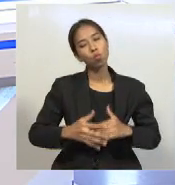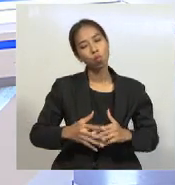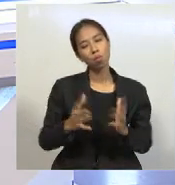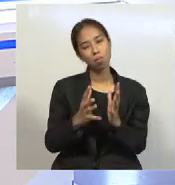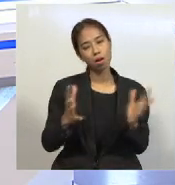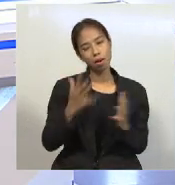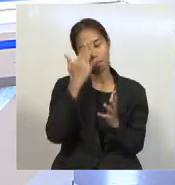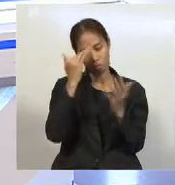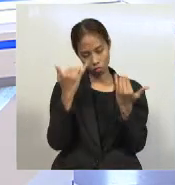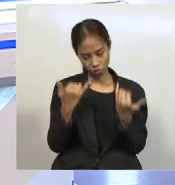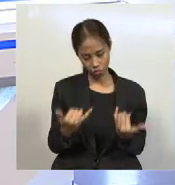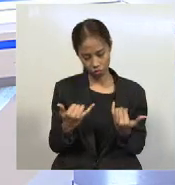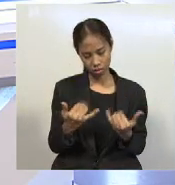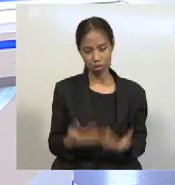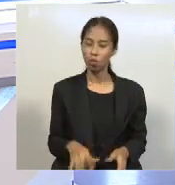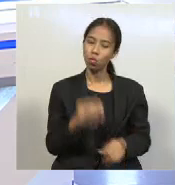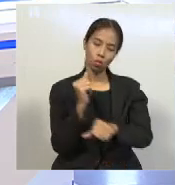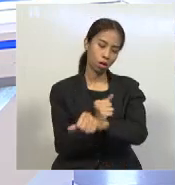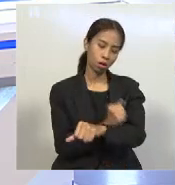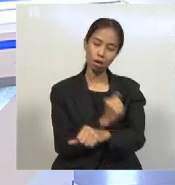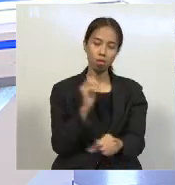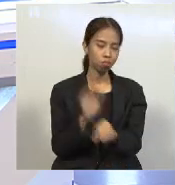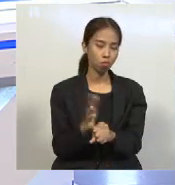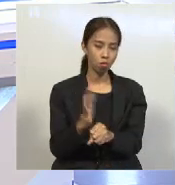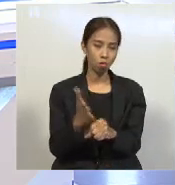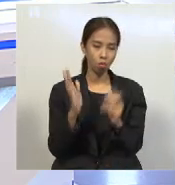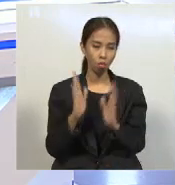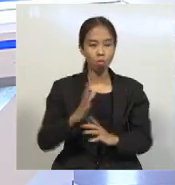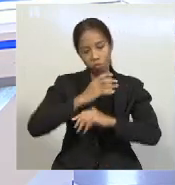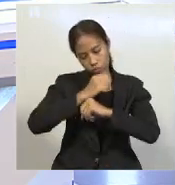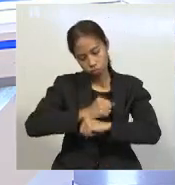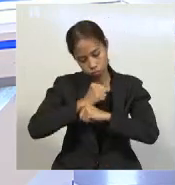ใช่ ว่าตอนนี้เนี่ยเรื่องของแรงงานขาดแคลนแล้ว ใช่ค่ะเข้าสู่สังคมผู้สูงอายุแล้วนะคะ